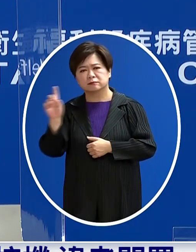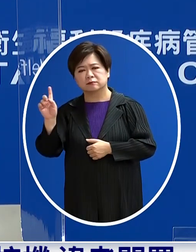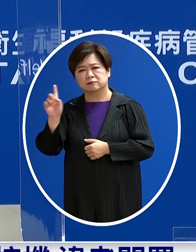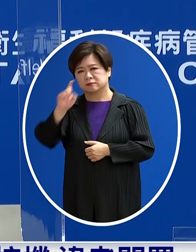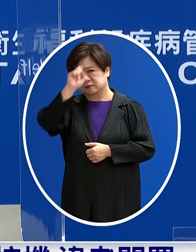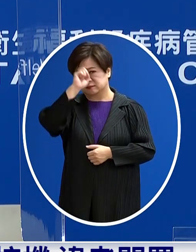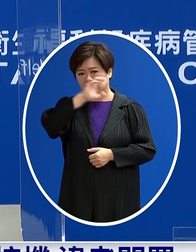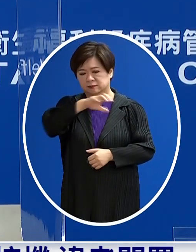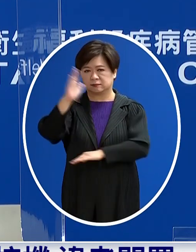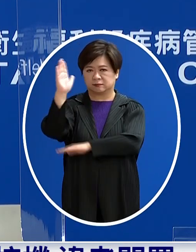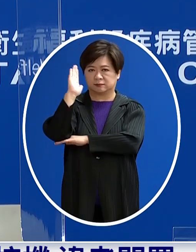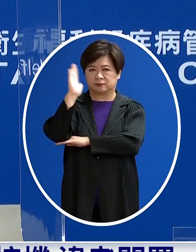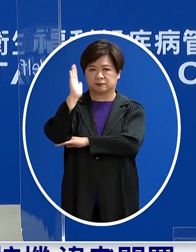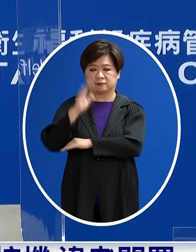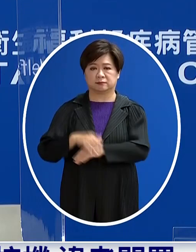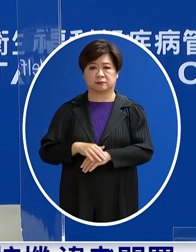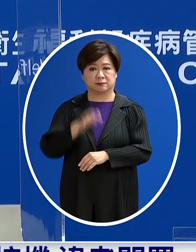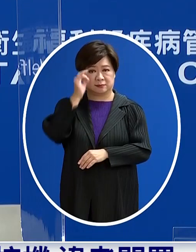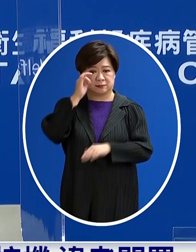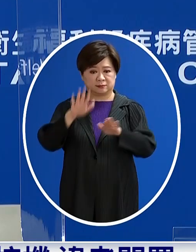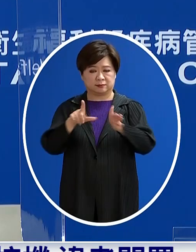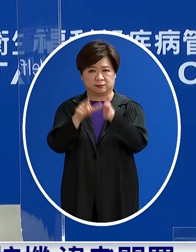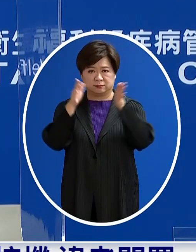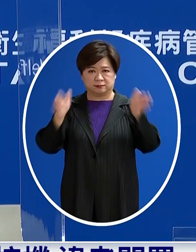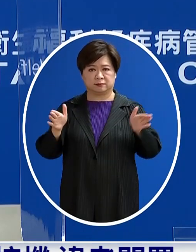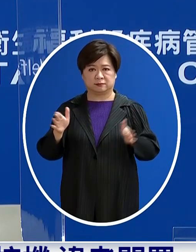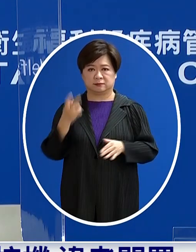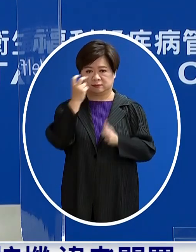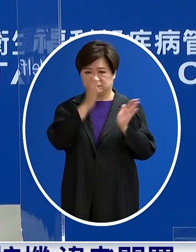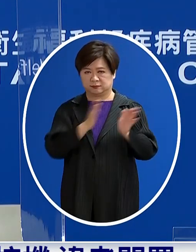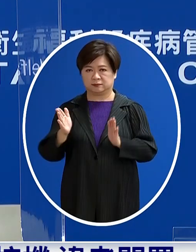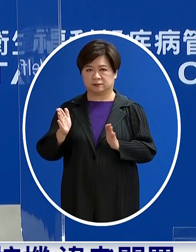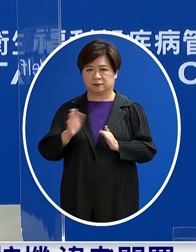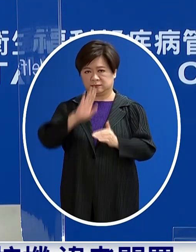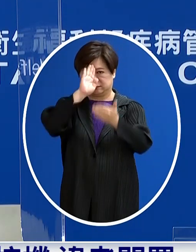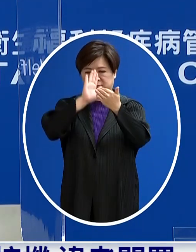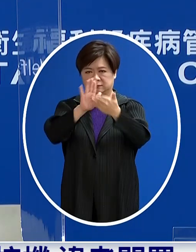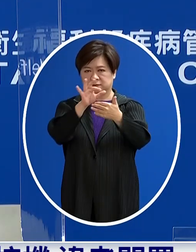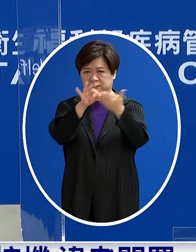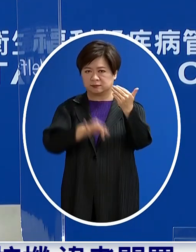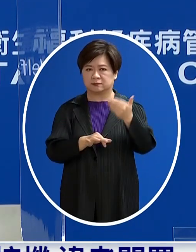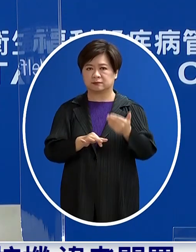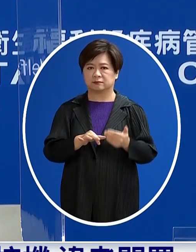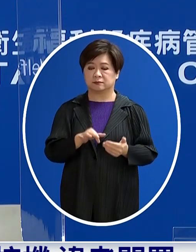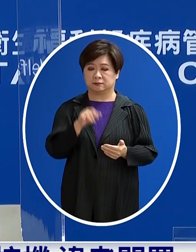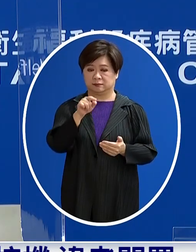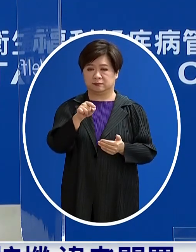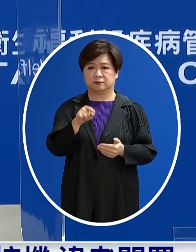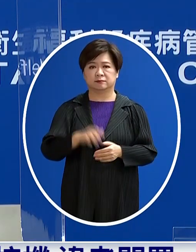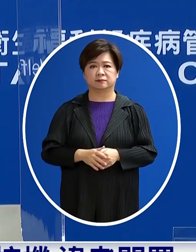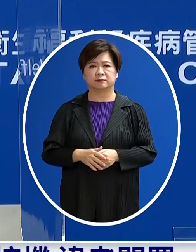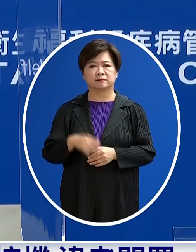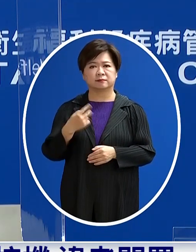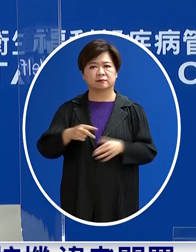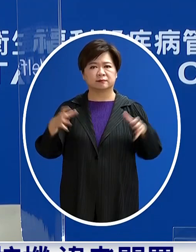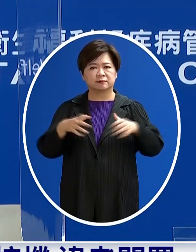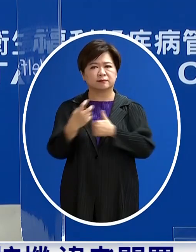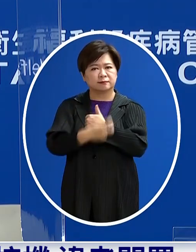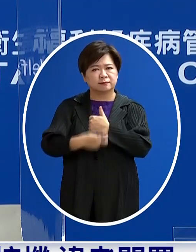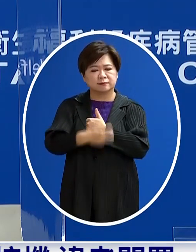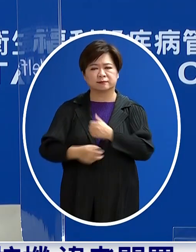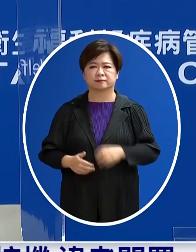方政府就依照我们在这一个阶段的管理跟防疫的措施来做一并的这个检讨跟处